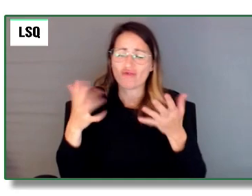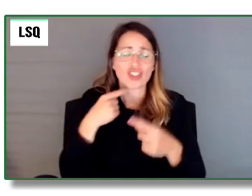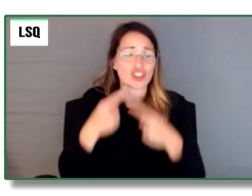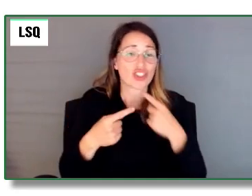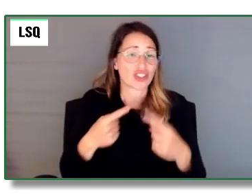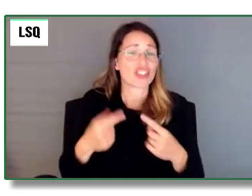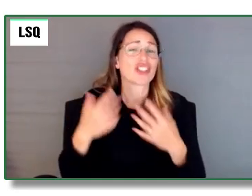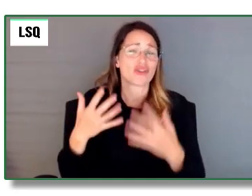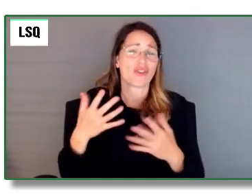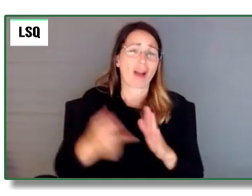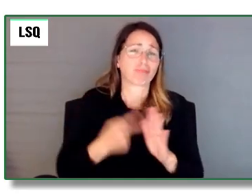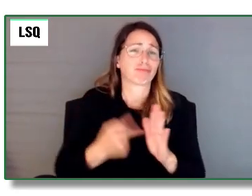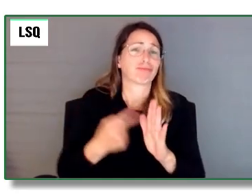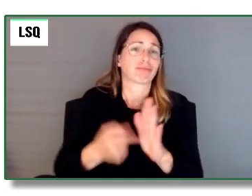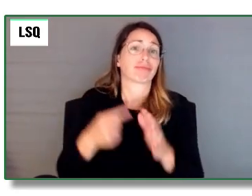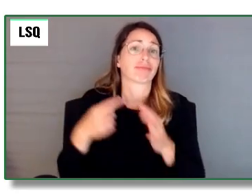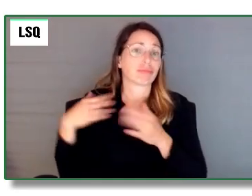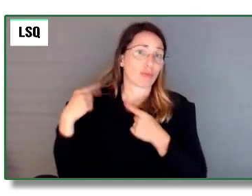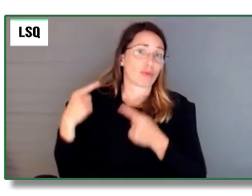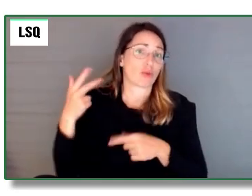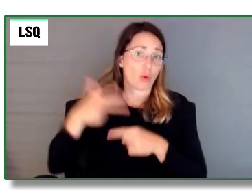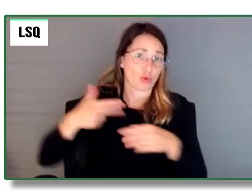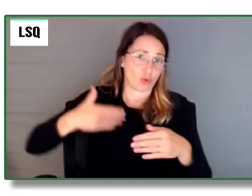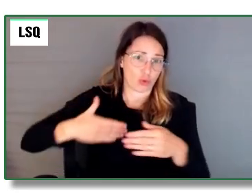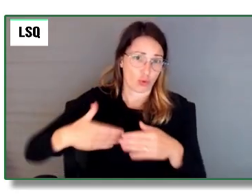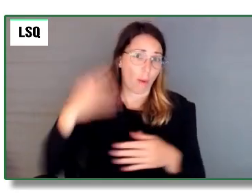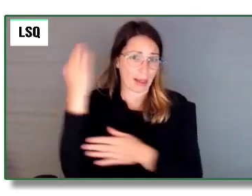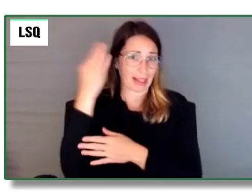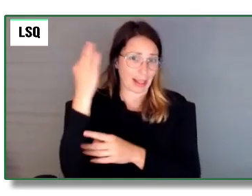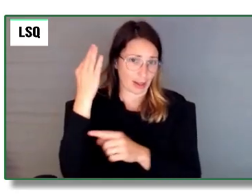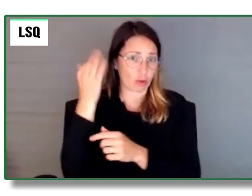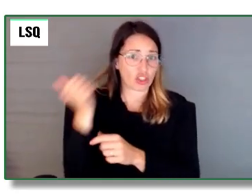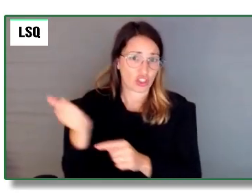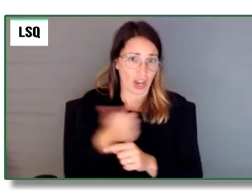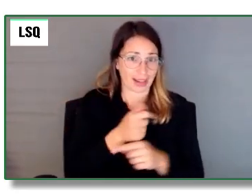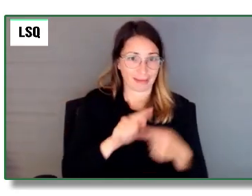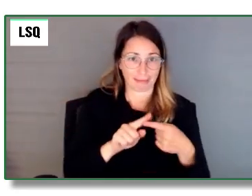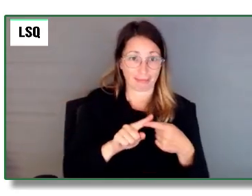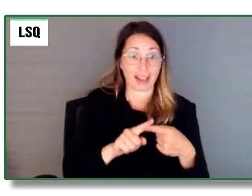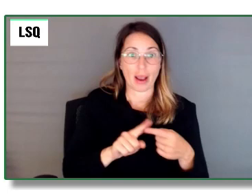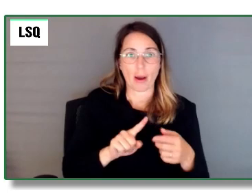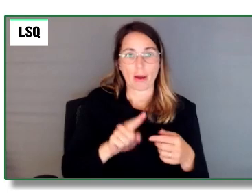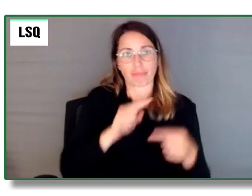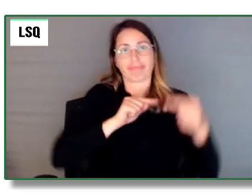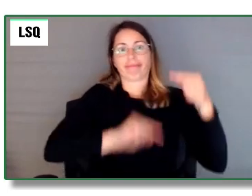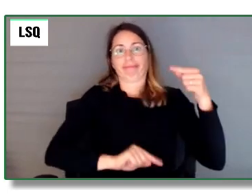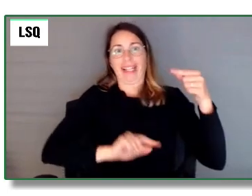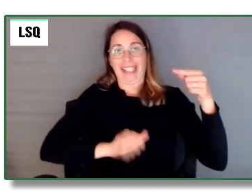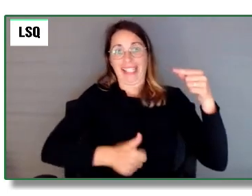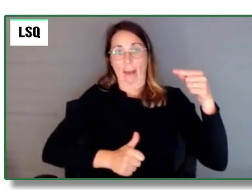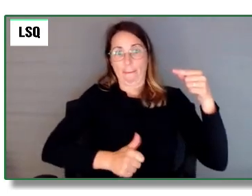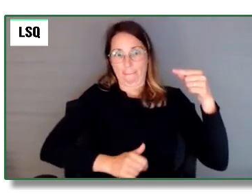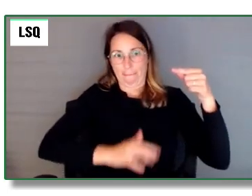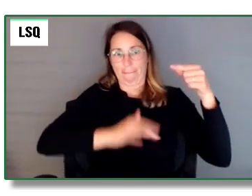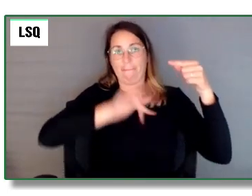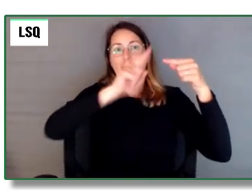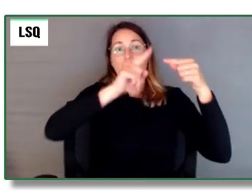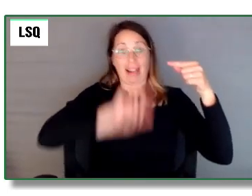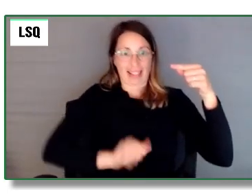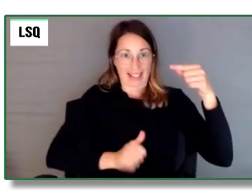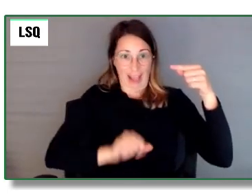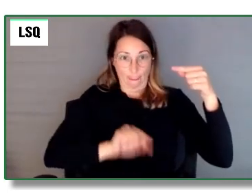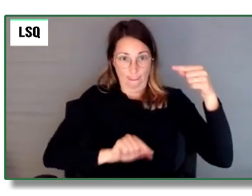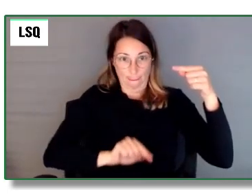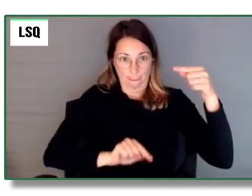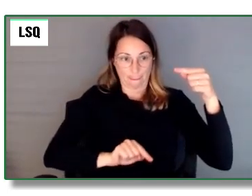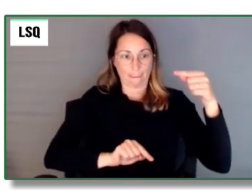toutes les présentations. Numéro 10, le message que j'avais compris, c'est que nous avons commencé ici avec le fait que différentes personnes ont des